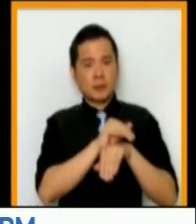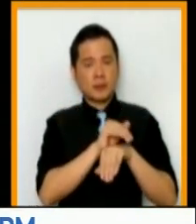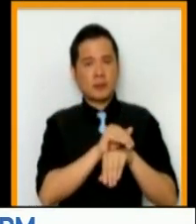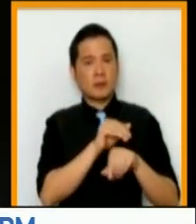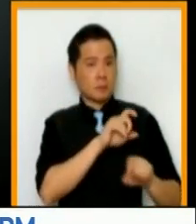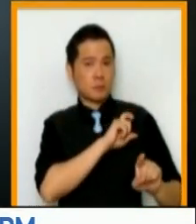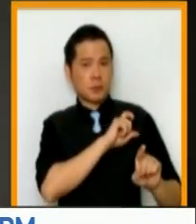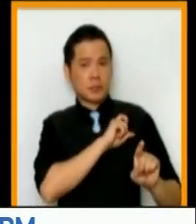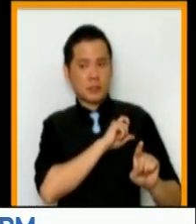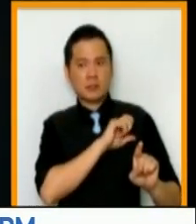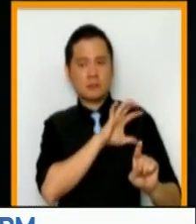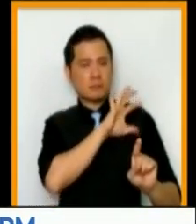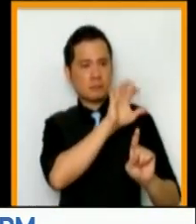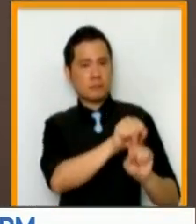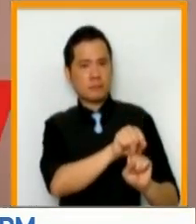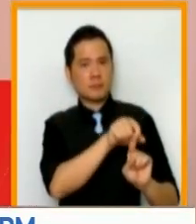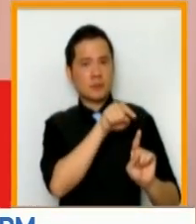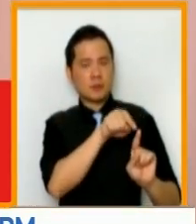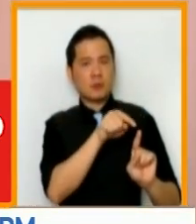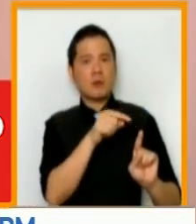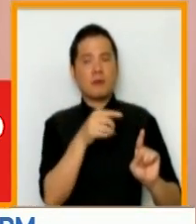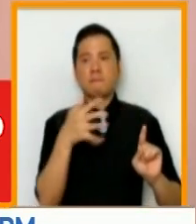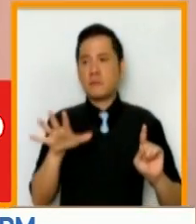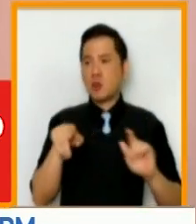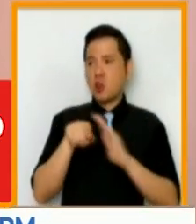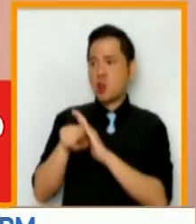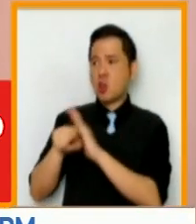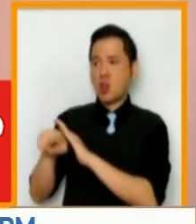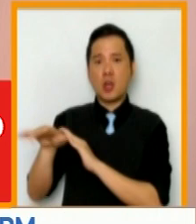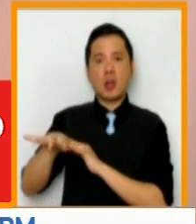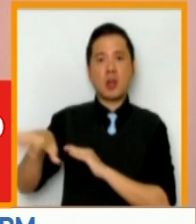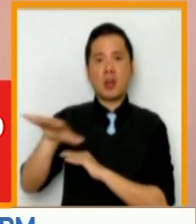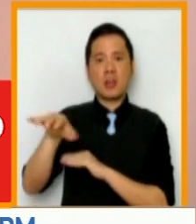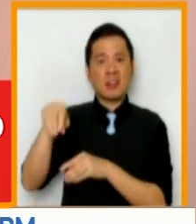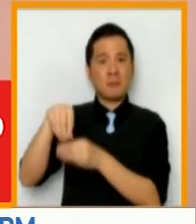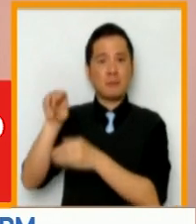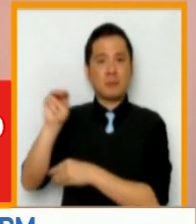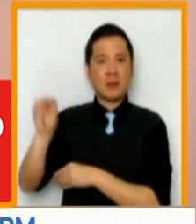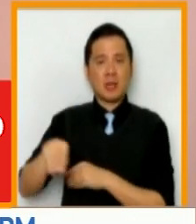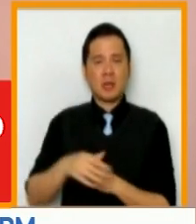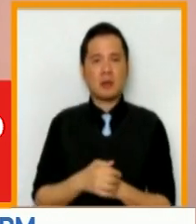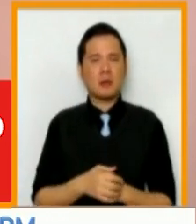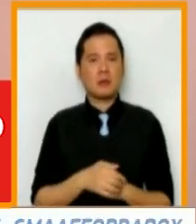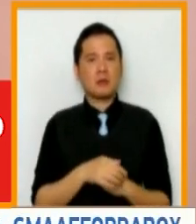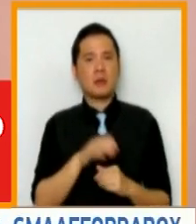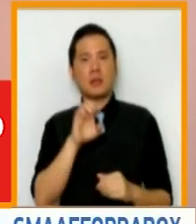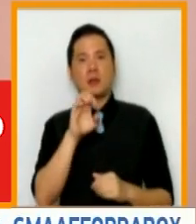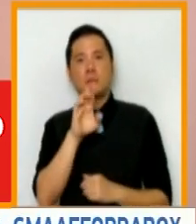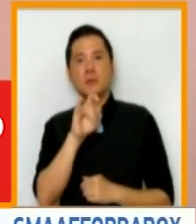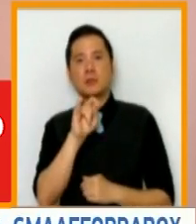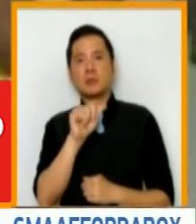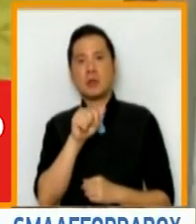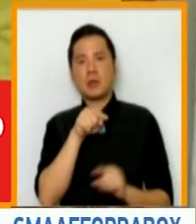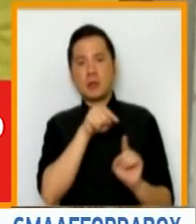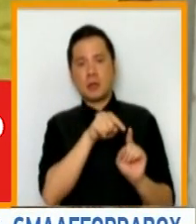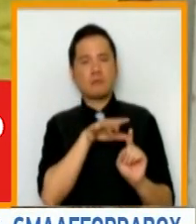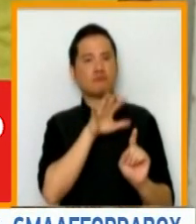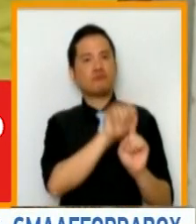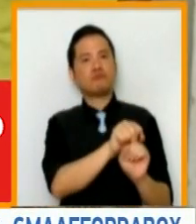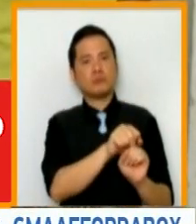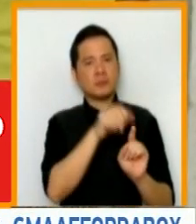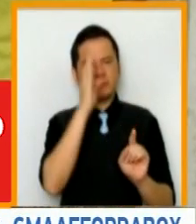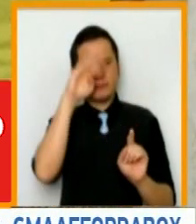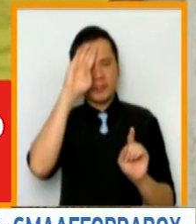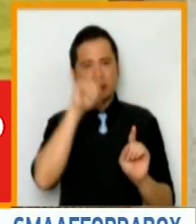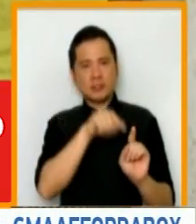na wanted sa pagpatay sa Maynila. Ang umano'y kasabwat naman ito, naaresto ng Ermita Police sa Amadeo, Cavite kahapon din. Magtsuhi